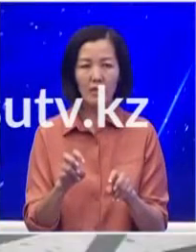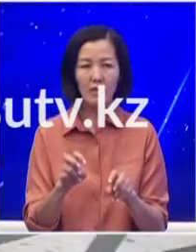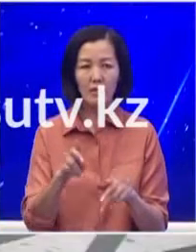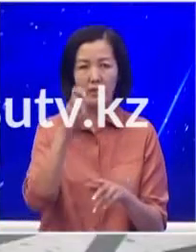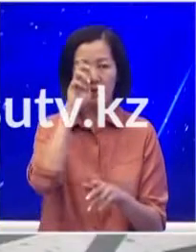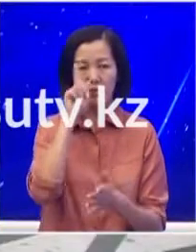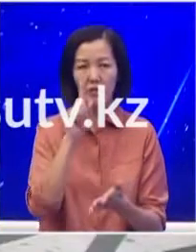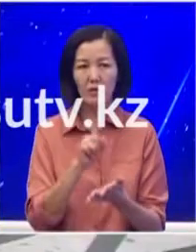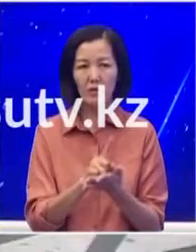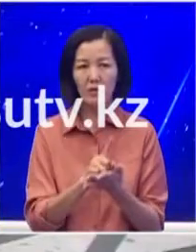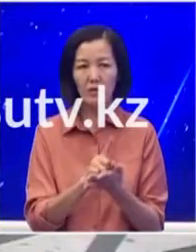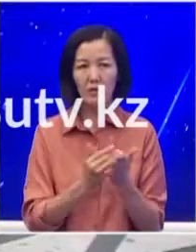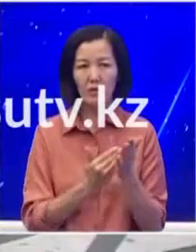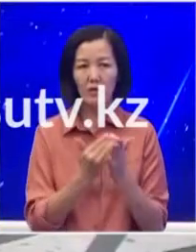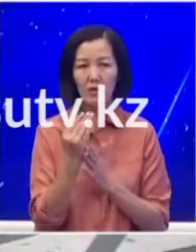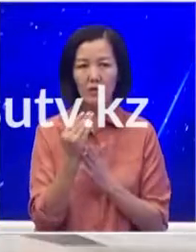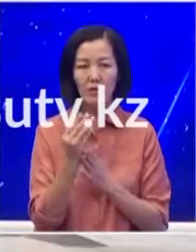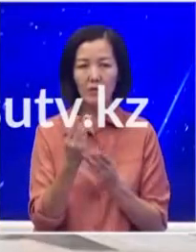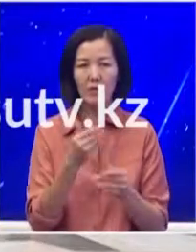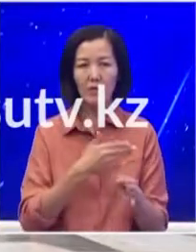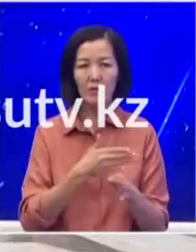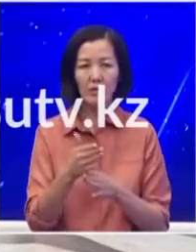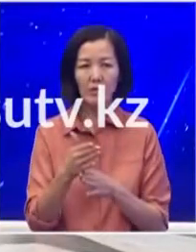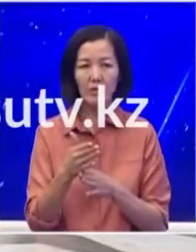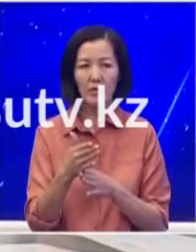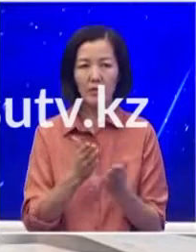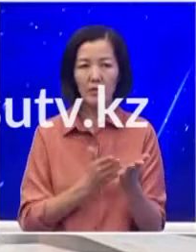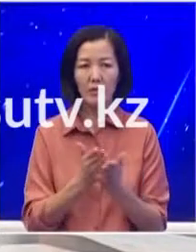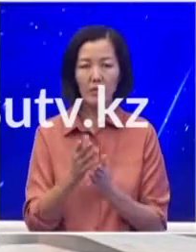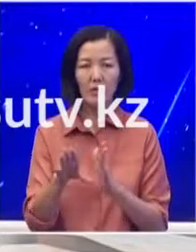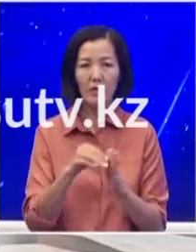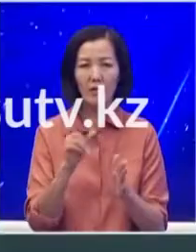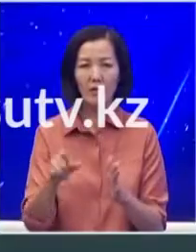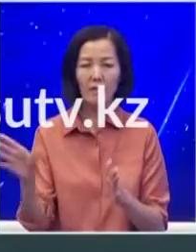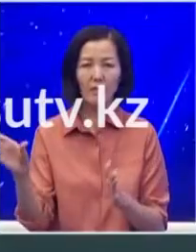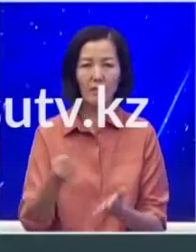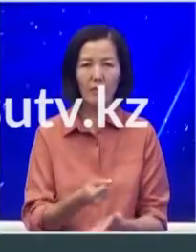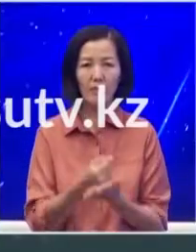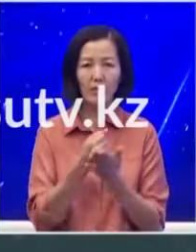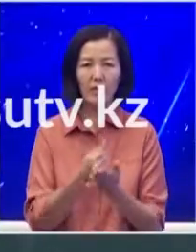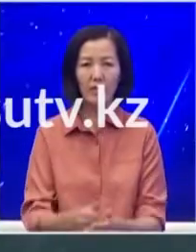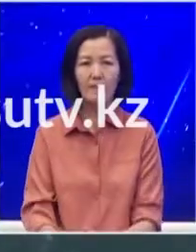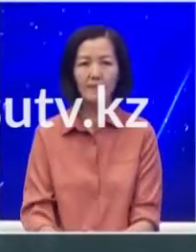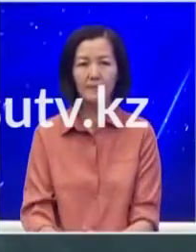государственные обязательства переводим на подушевое финансирование. А все эти направления депутаты поддержали.